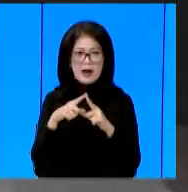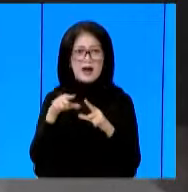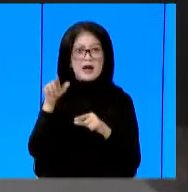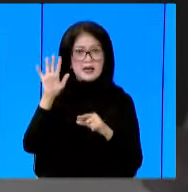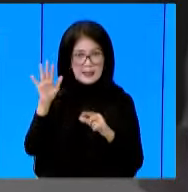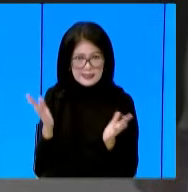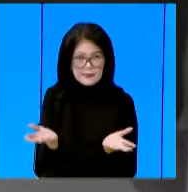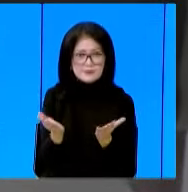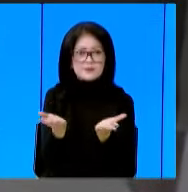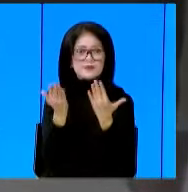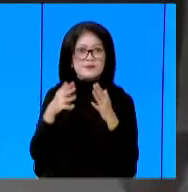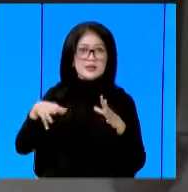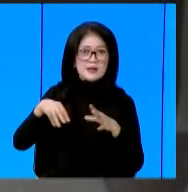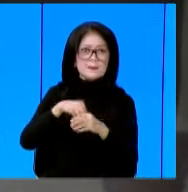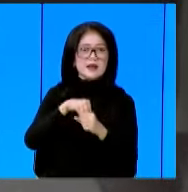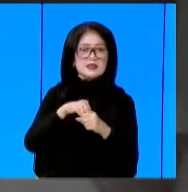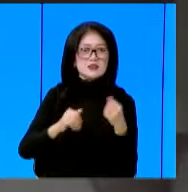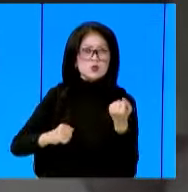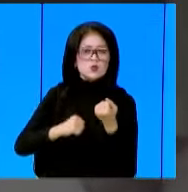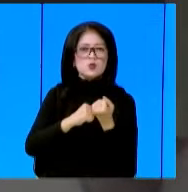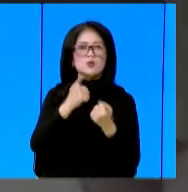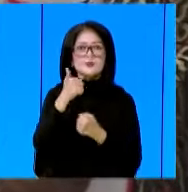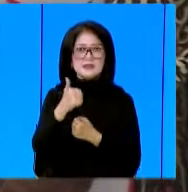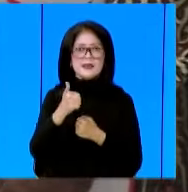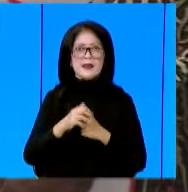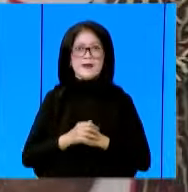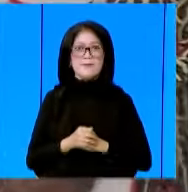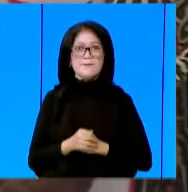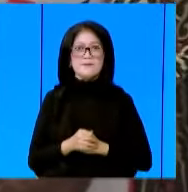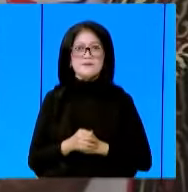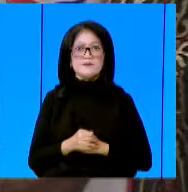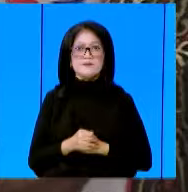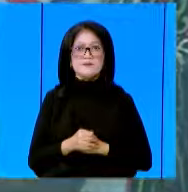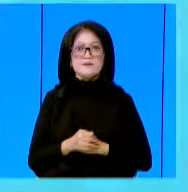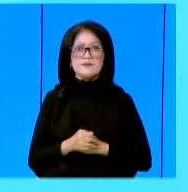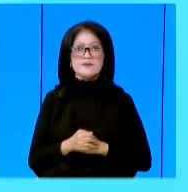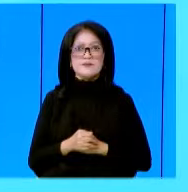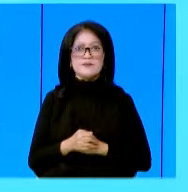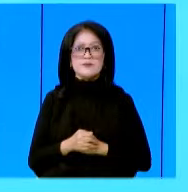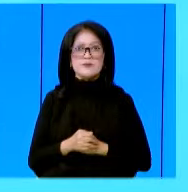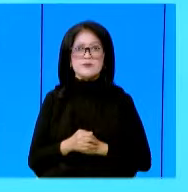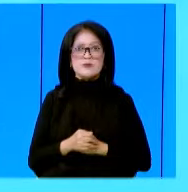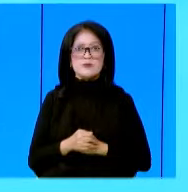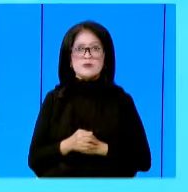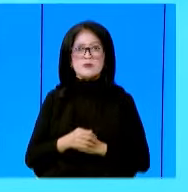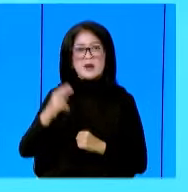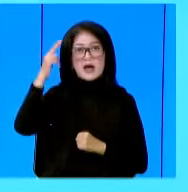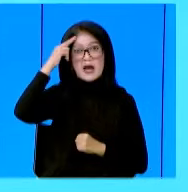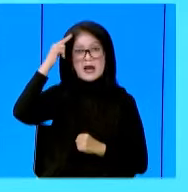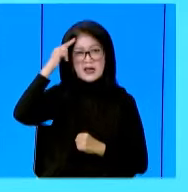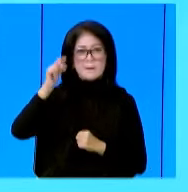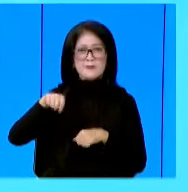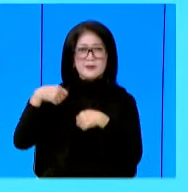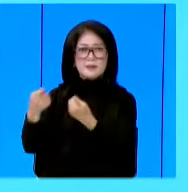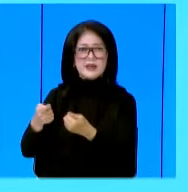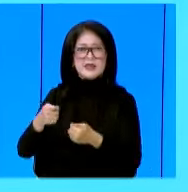simpatisannya. Dari Jakarta, Hendri Aprilia Ari Setiawan, iNews melaporkan. Arab Saudi memperberat